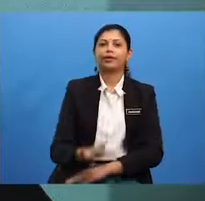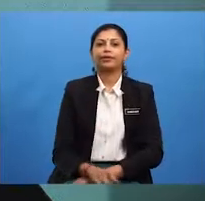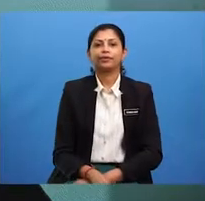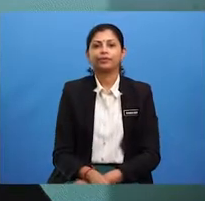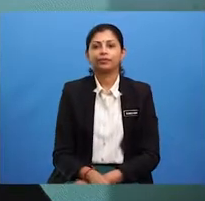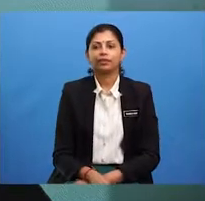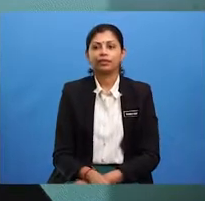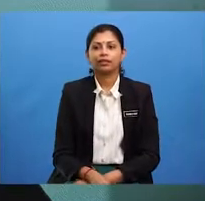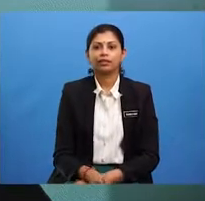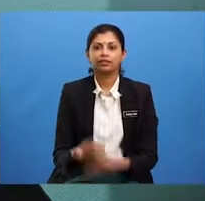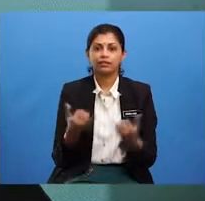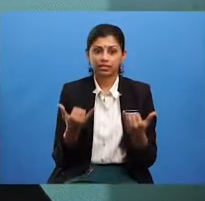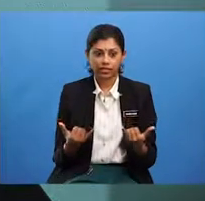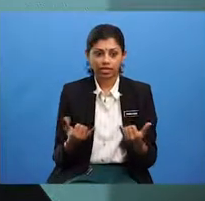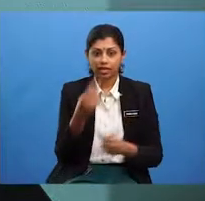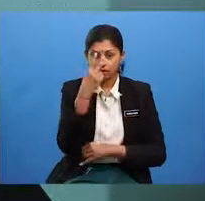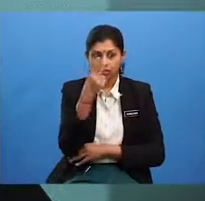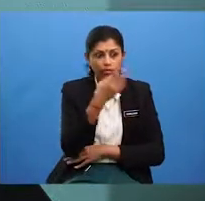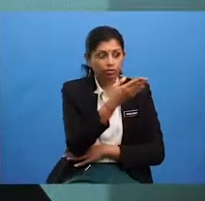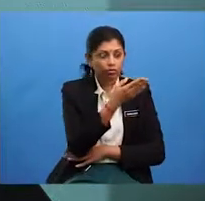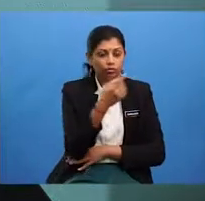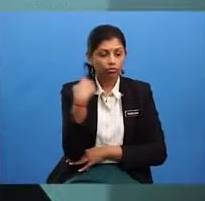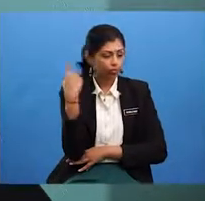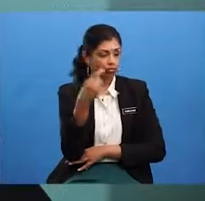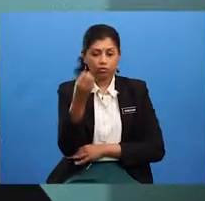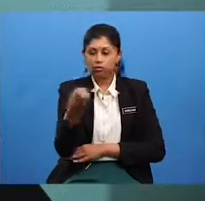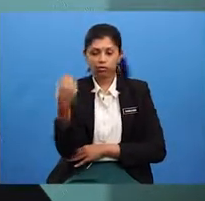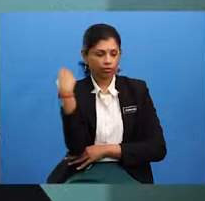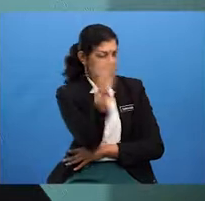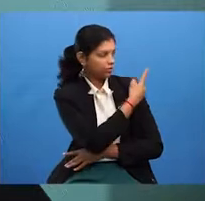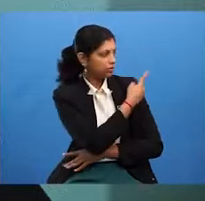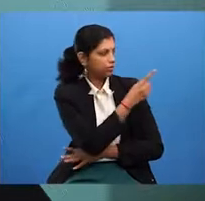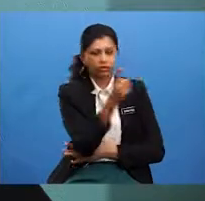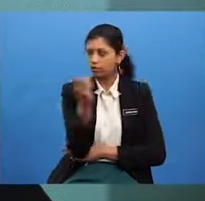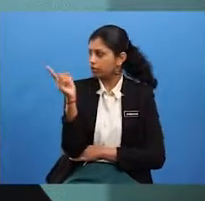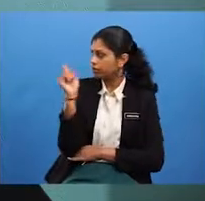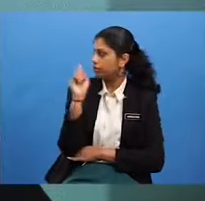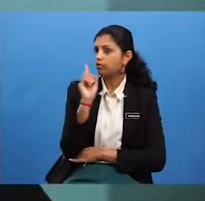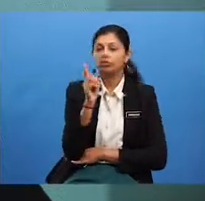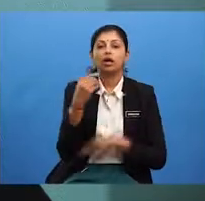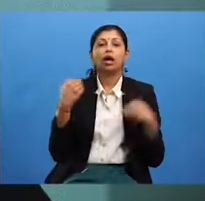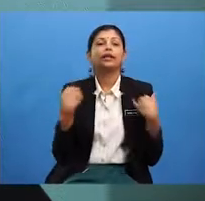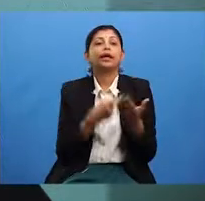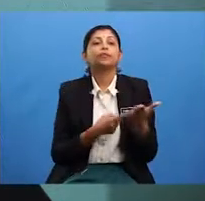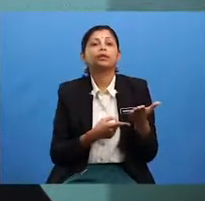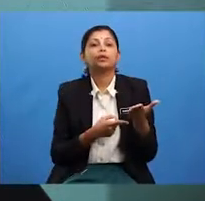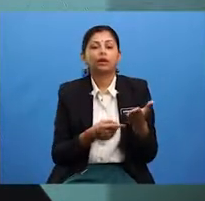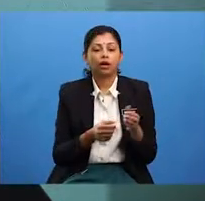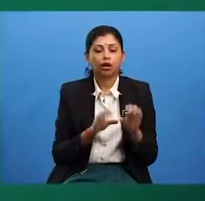kamu senaraikan objek-objek yang berada di sekitar kamu. Mengikut jenis